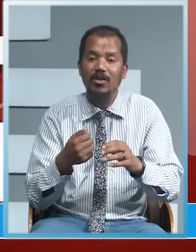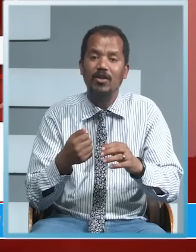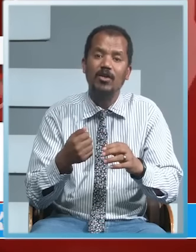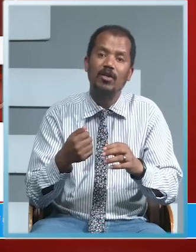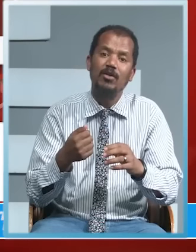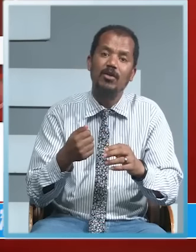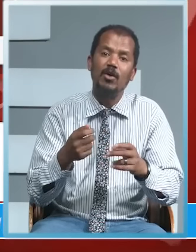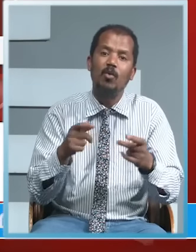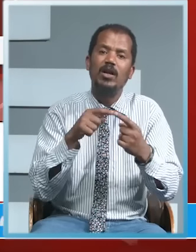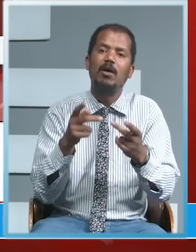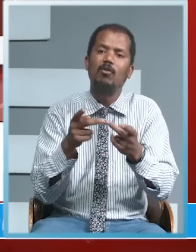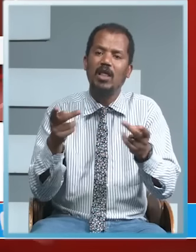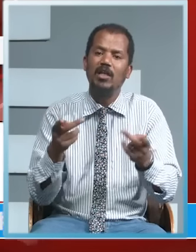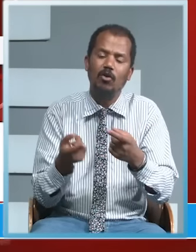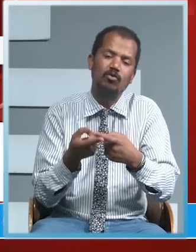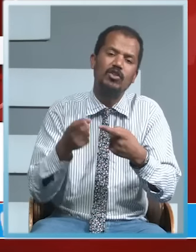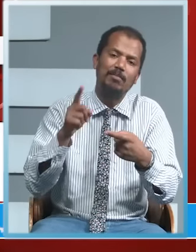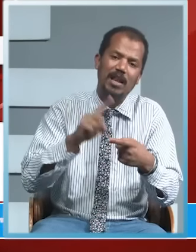ወደ ቂያቸው እንዲመለሱ